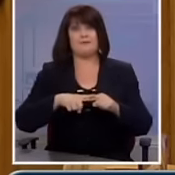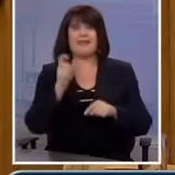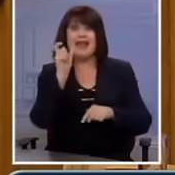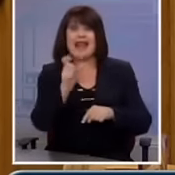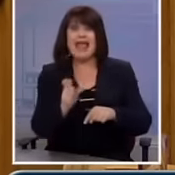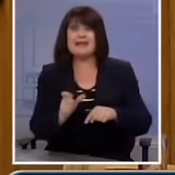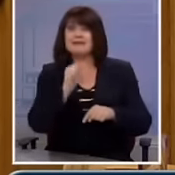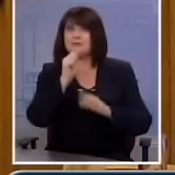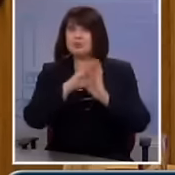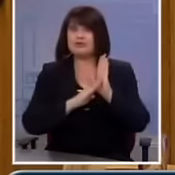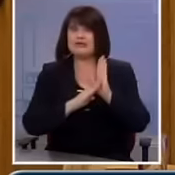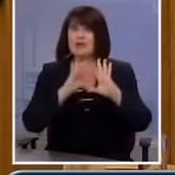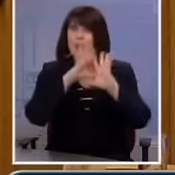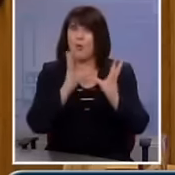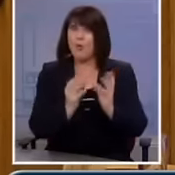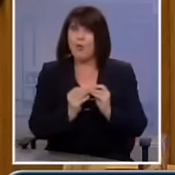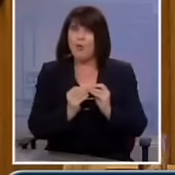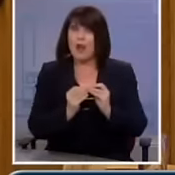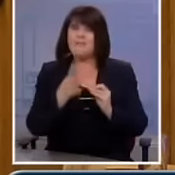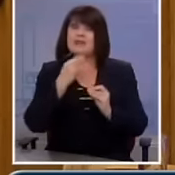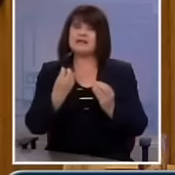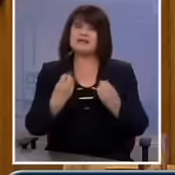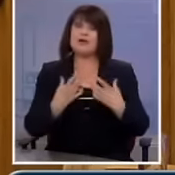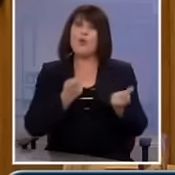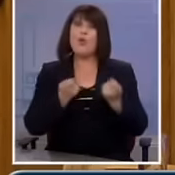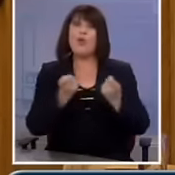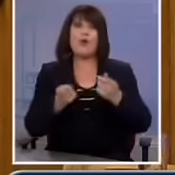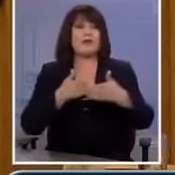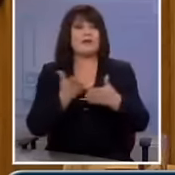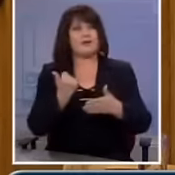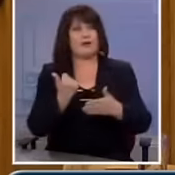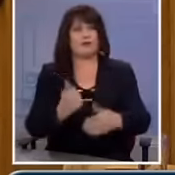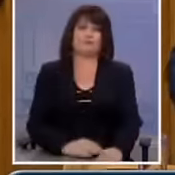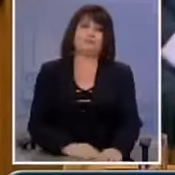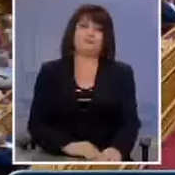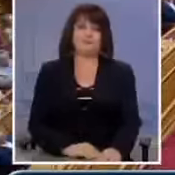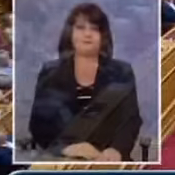λέξη του Συντάγματος αποτελεί τον οδηγό μας, αδιέξοδα δεν υπάρχει.